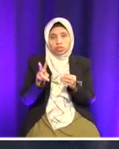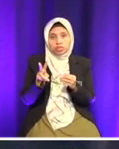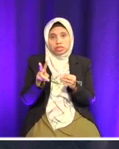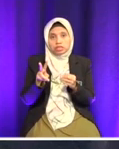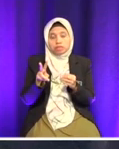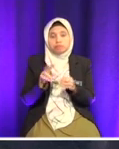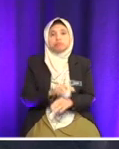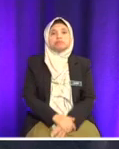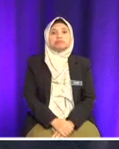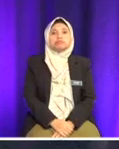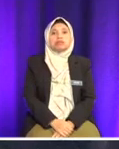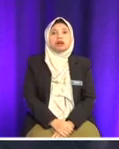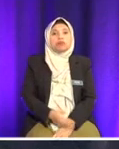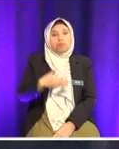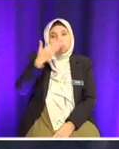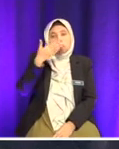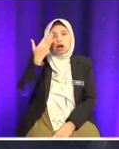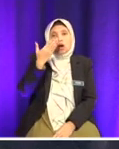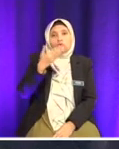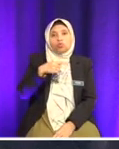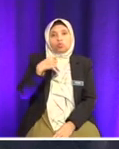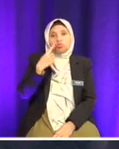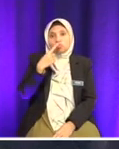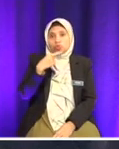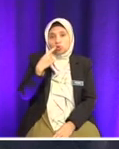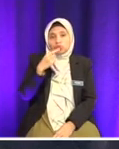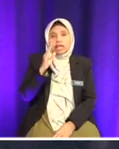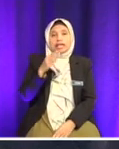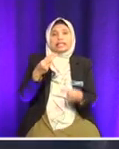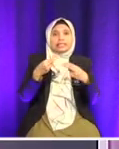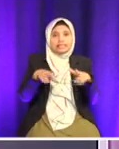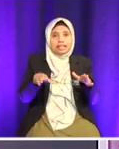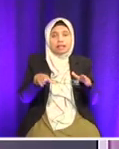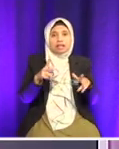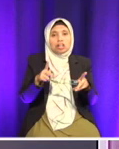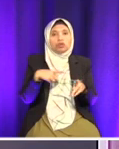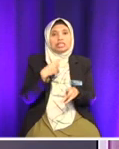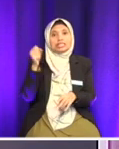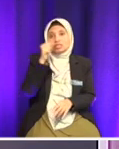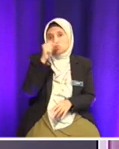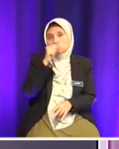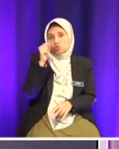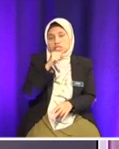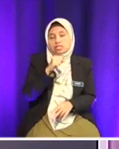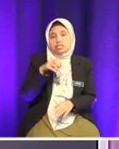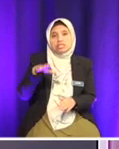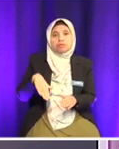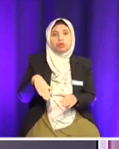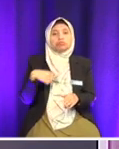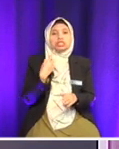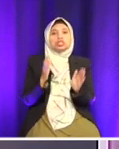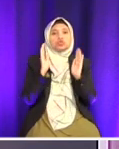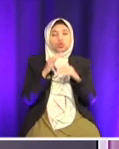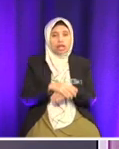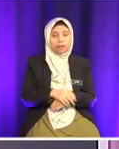nih bau mulut itu menghilangkan bau mulut seseorang jadi kita gunakan kita amalkan apa